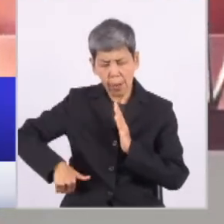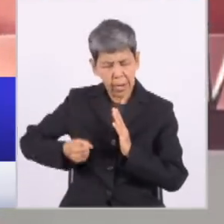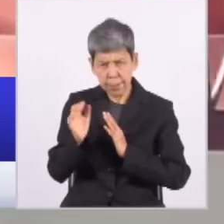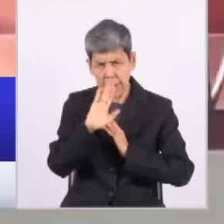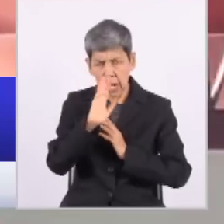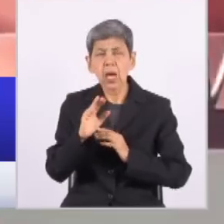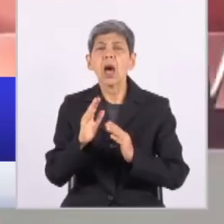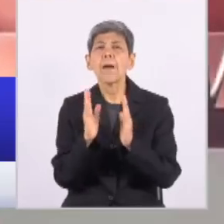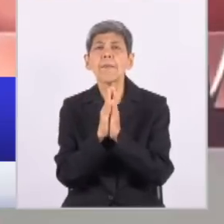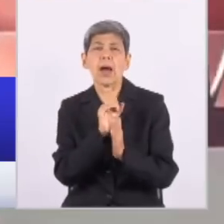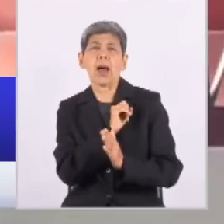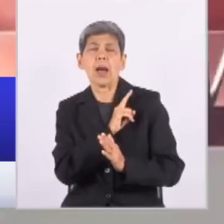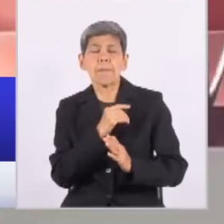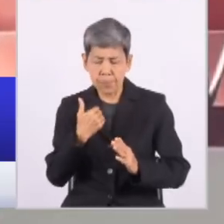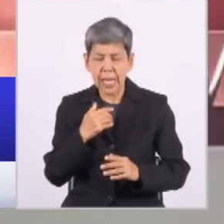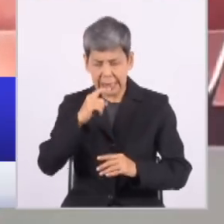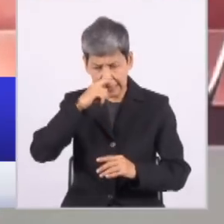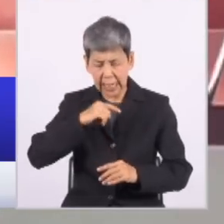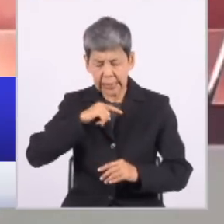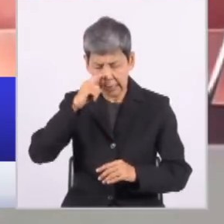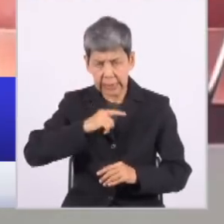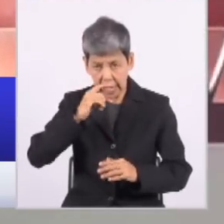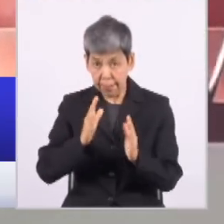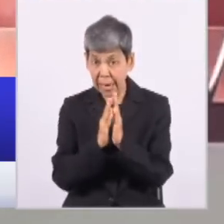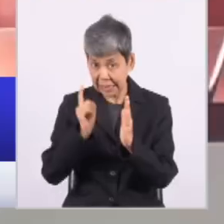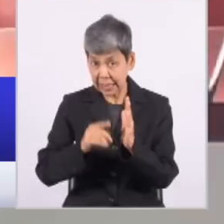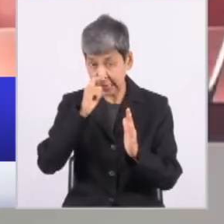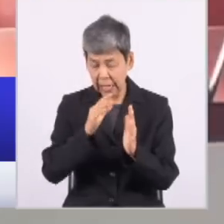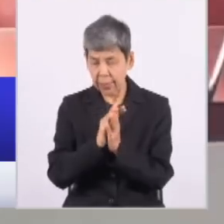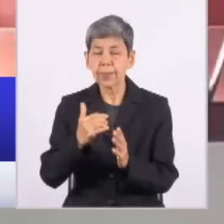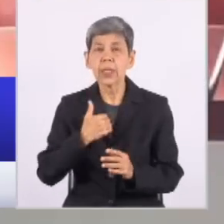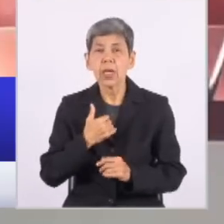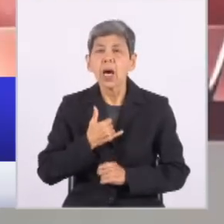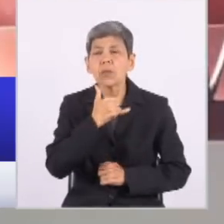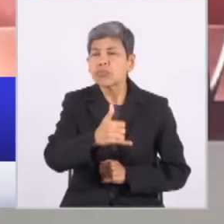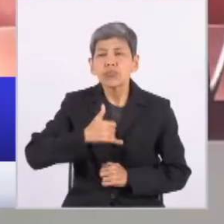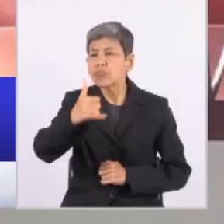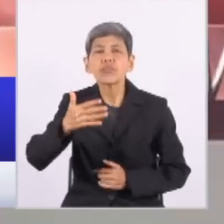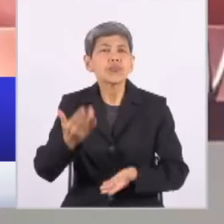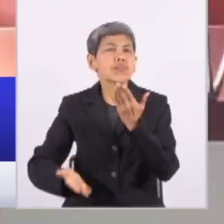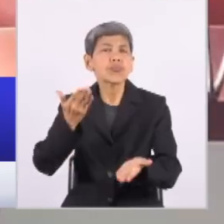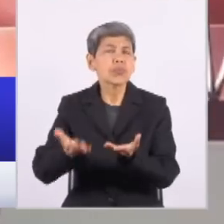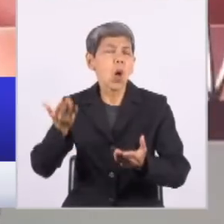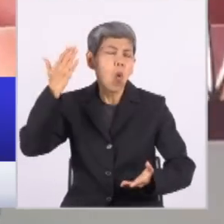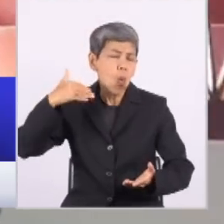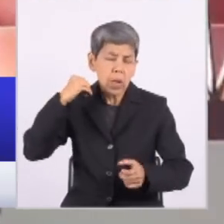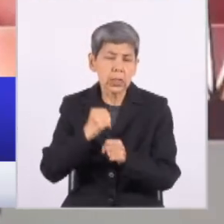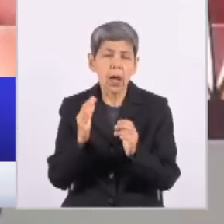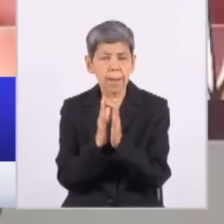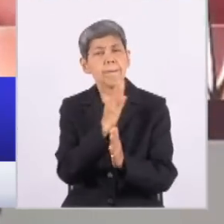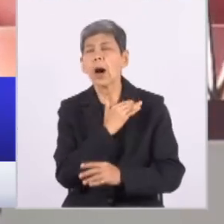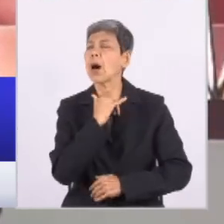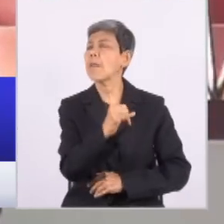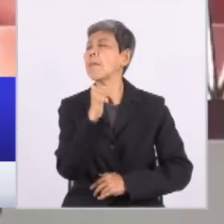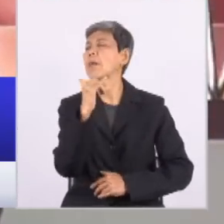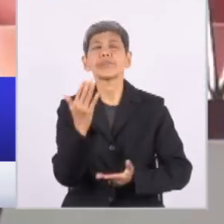ตามหลักพระพุทธศาสนาก็เราเป็นพระจริงถ้าเป็นพระจริงอ่ะนะก็ไปบินที่ไหนก็ได้แต่สมัยพุทธกาลแล้วเราเป็นพระเนี่ยเราจะไป